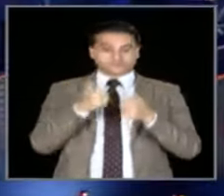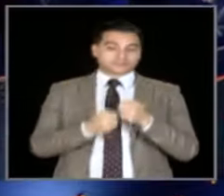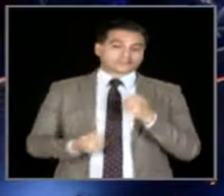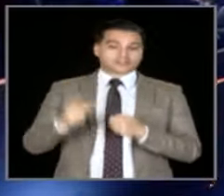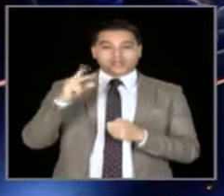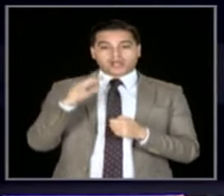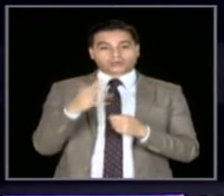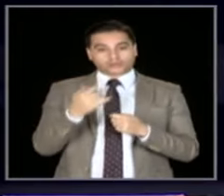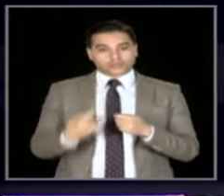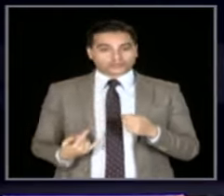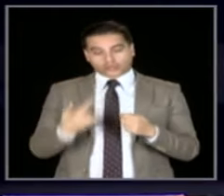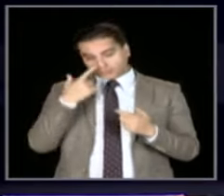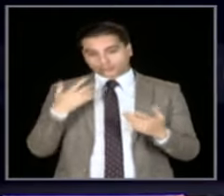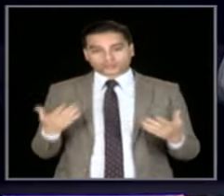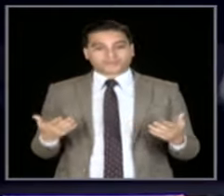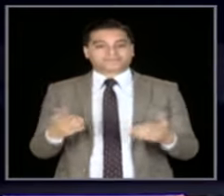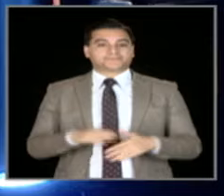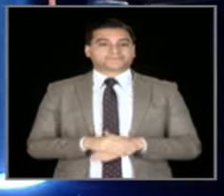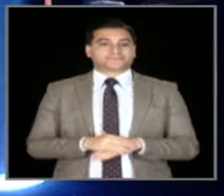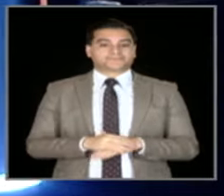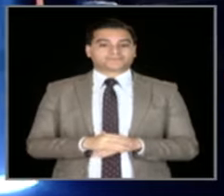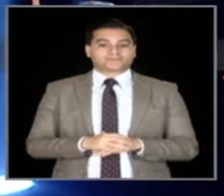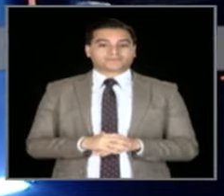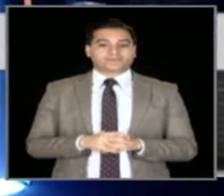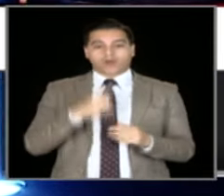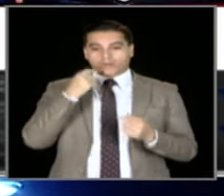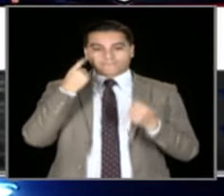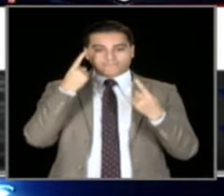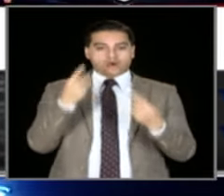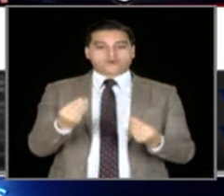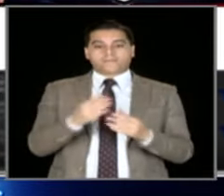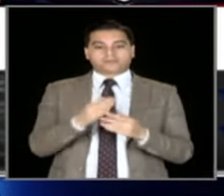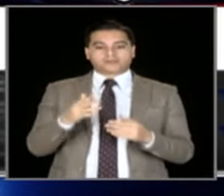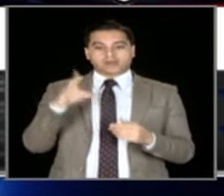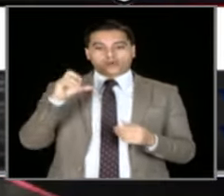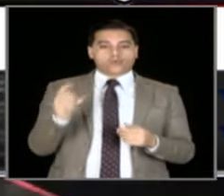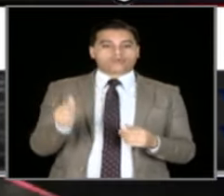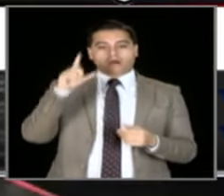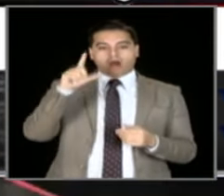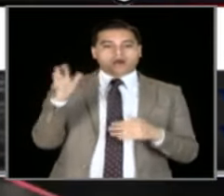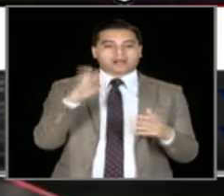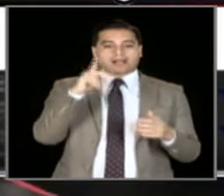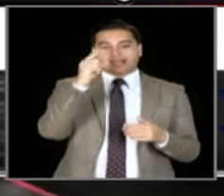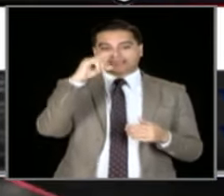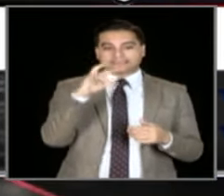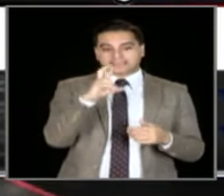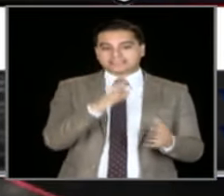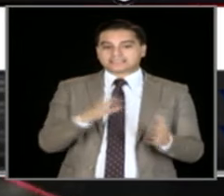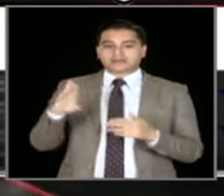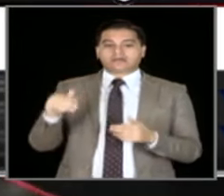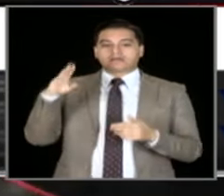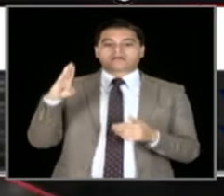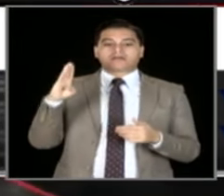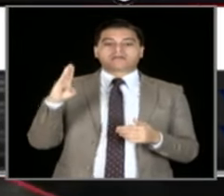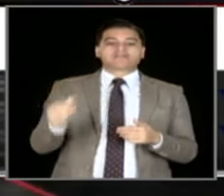زائد 20 او ناقص 10. وحول معلومه بعد الاختيارات: الأورال،